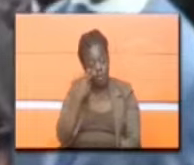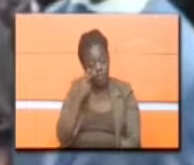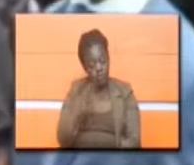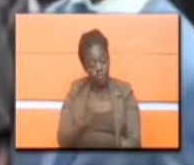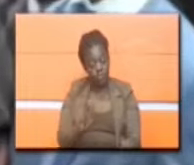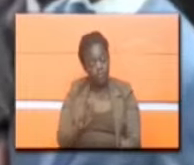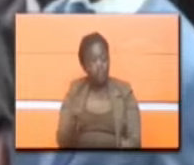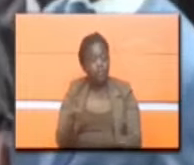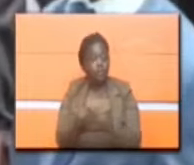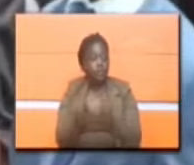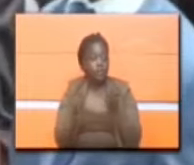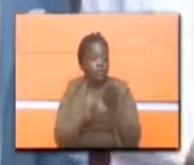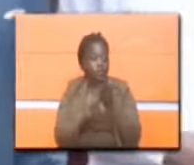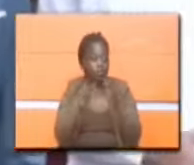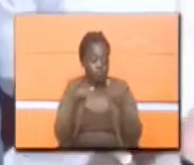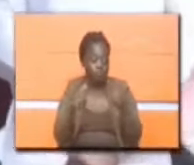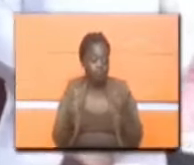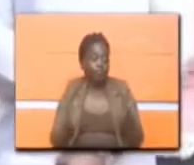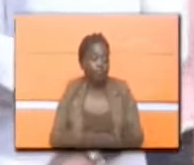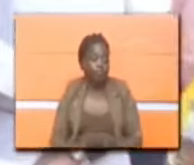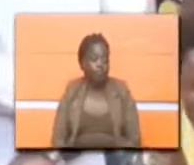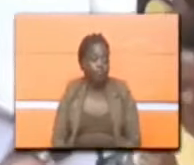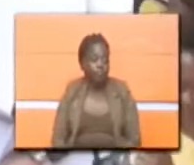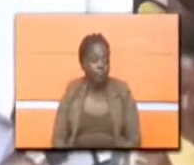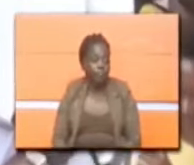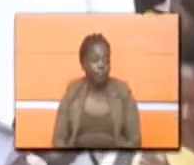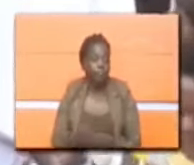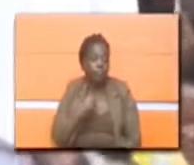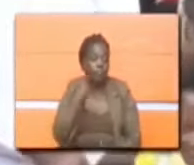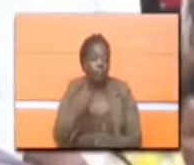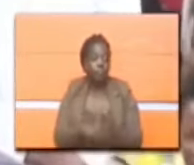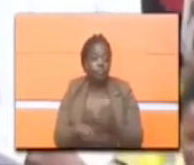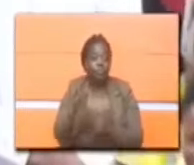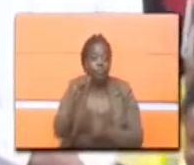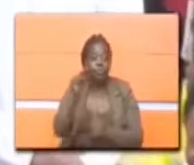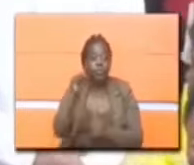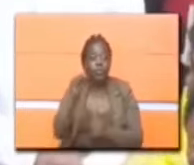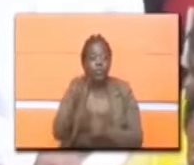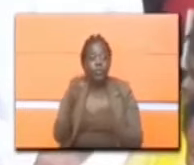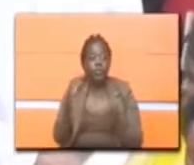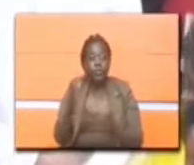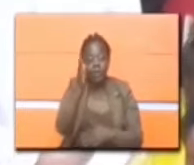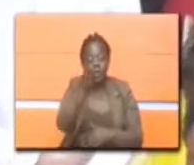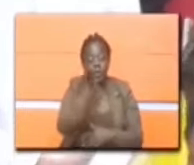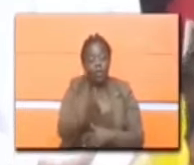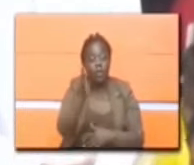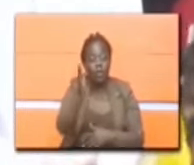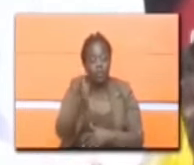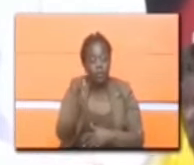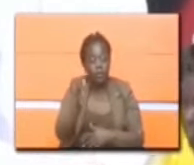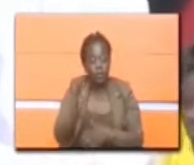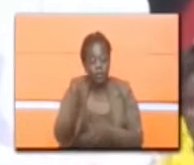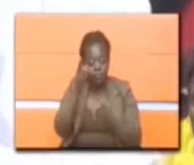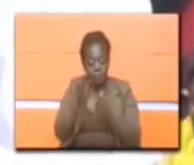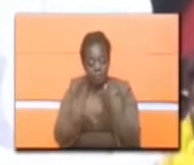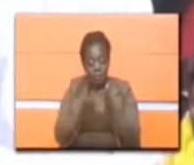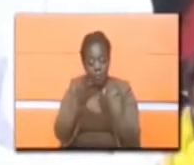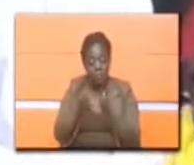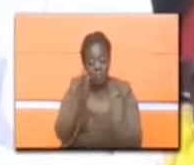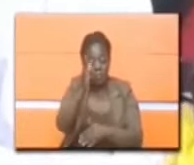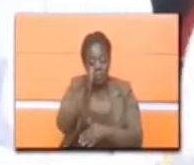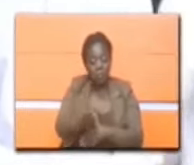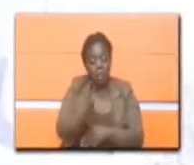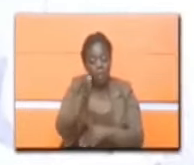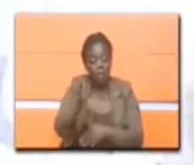tubirabyeko ate abikozesezza. Nyinza okugamba nti Tamale mirundi abadde library, osobola okugiyita video library,